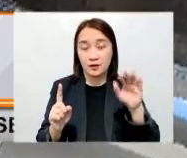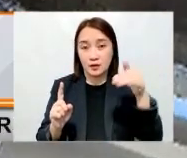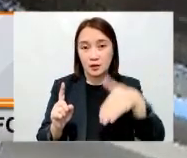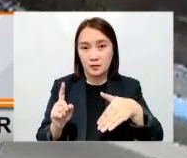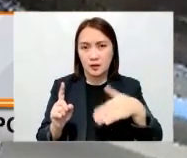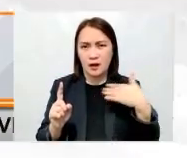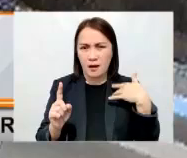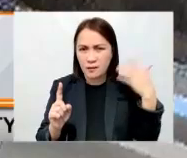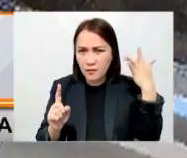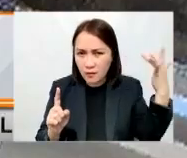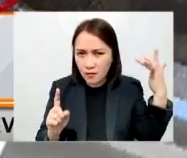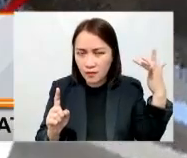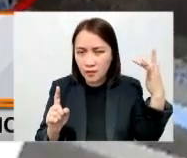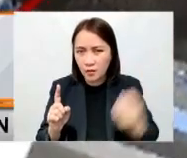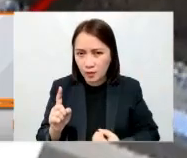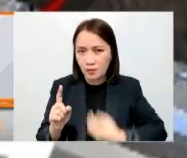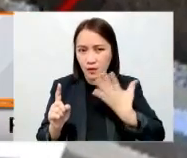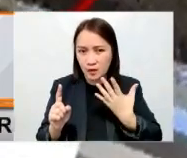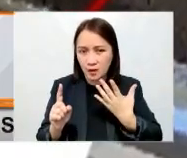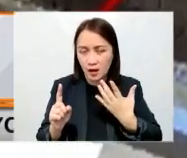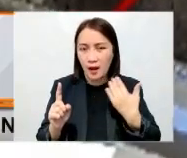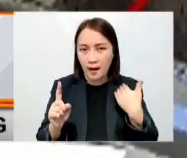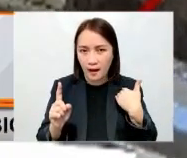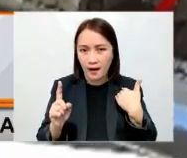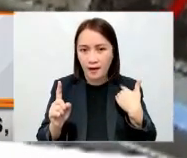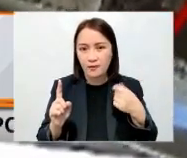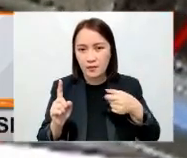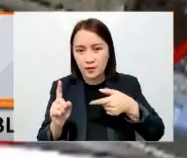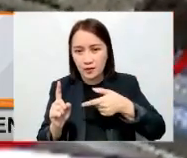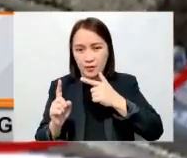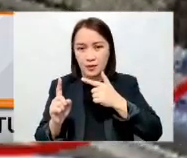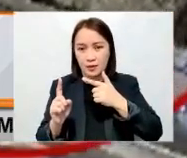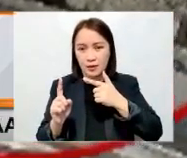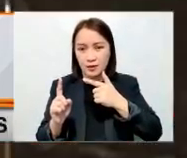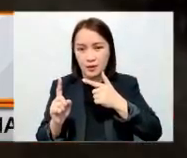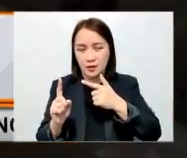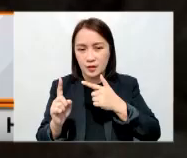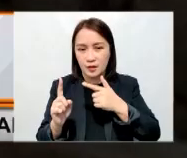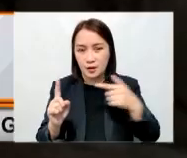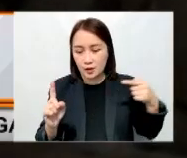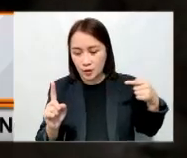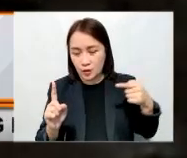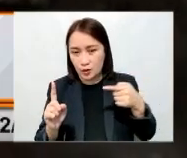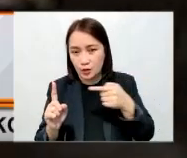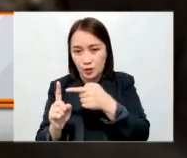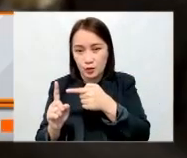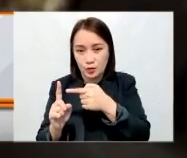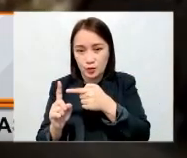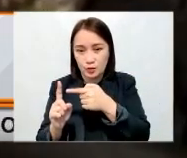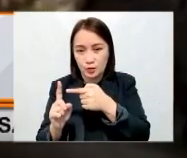malakas na putok. May nagpaputok na pala ng sumpak. Makikita pa ang bala papunta kay Marjun at saka tumama rin sa isang